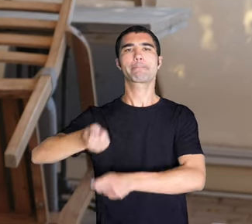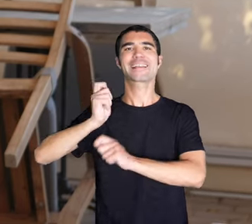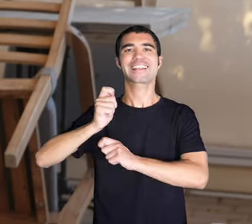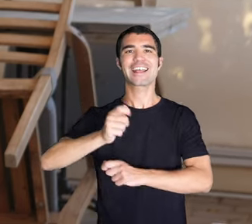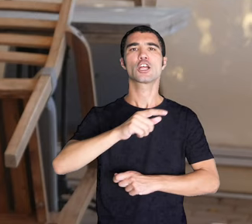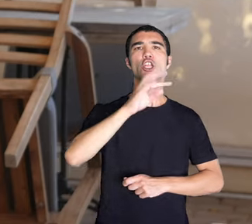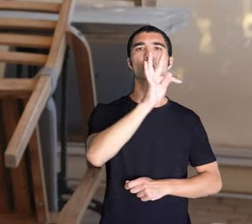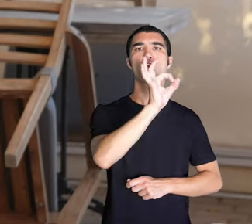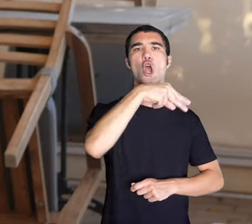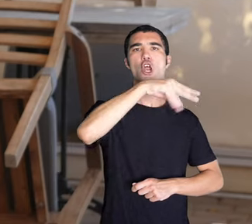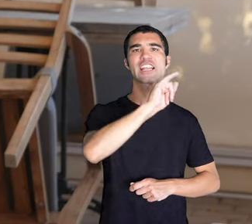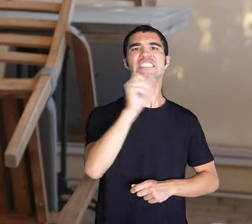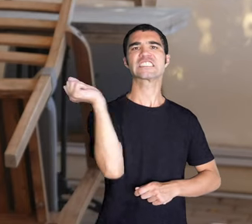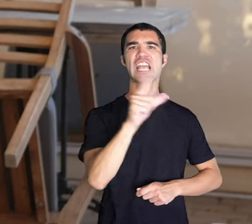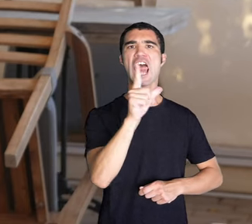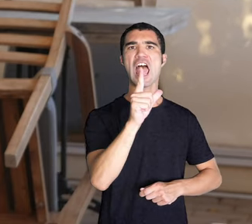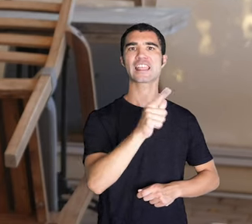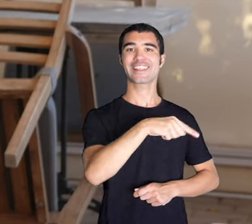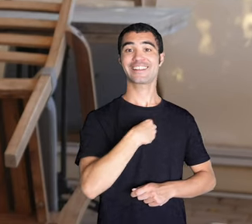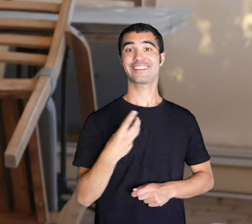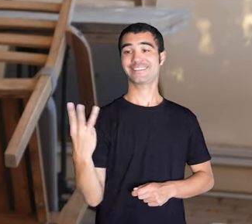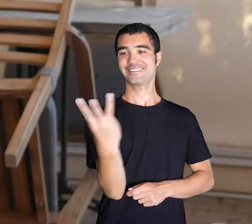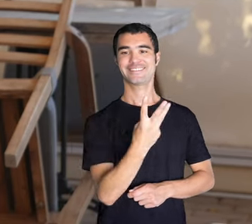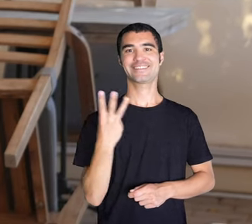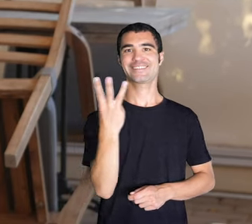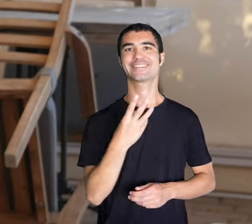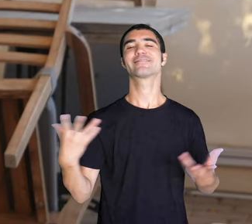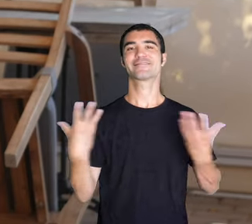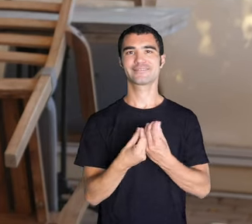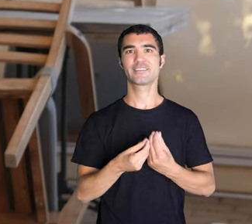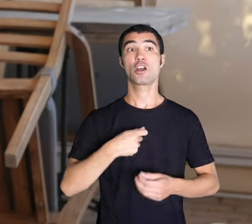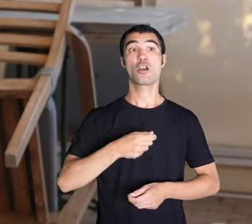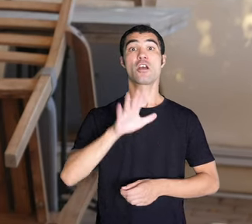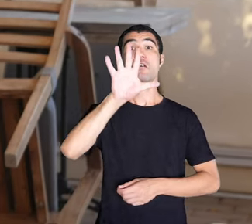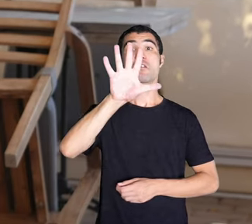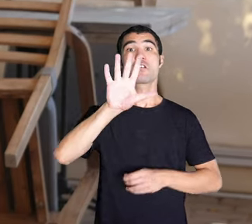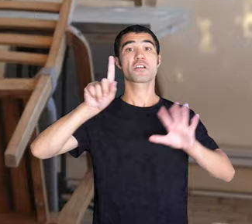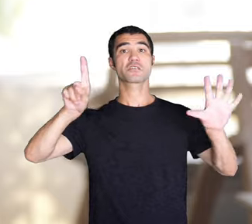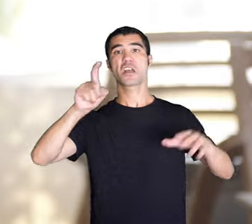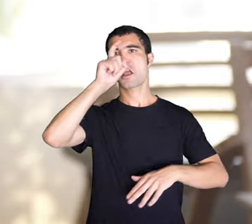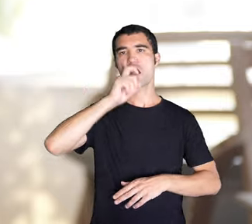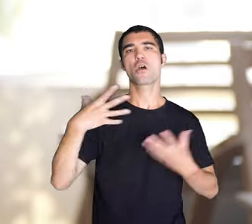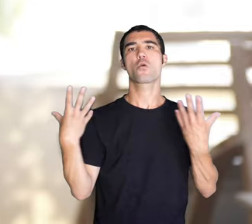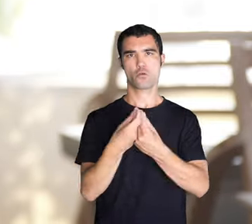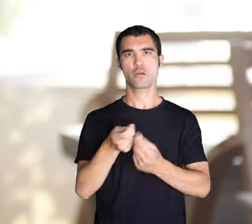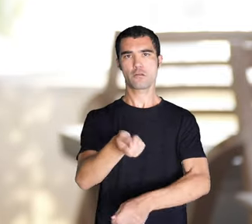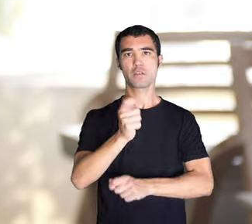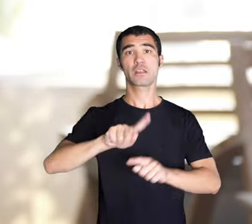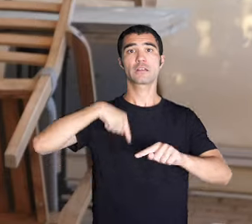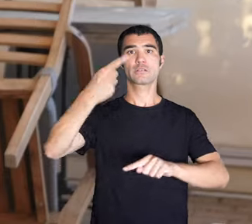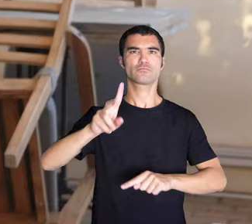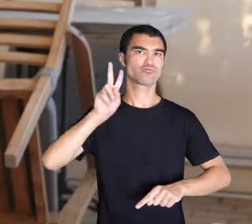Toni Salat, pescava amb aquests tres. I vaig pescar d'haver 5 o 6 anys amb ells. Després me vaig